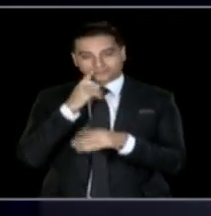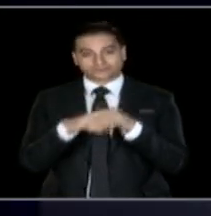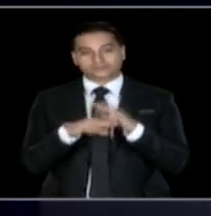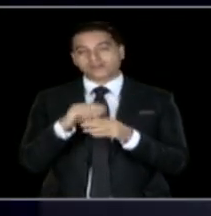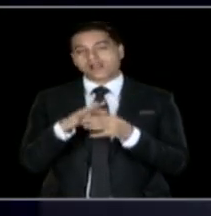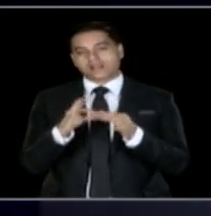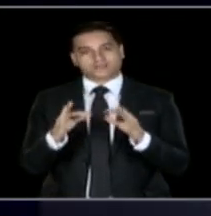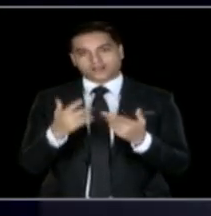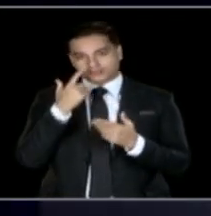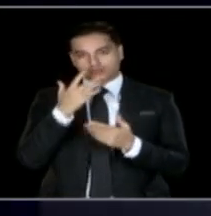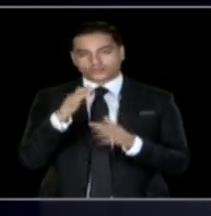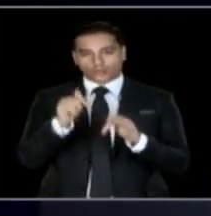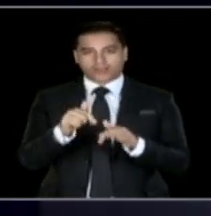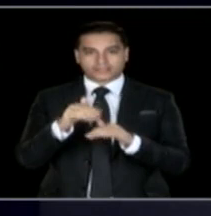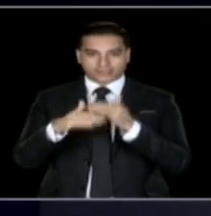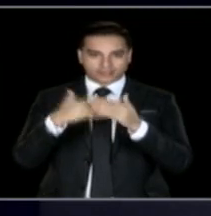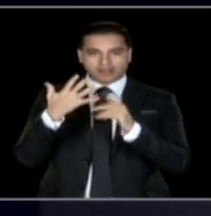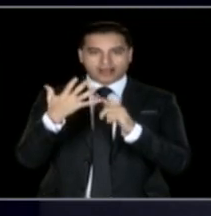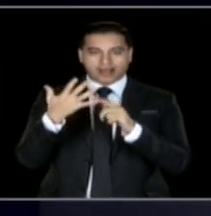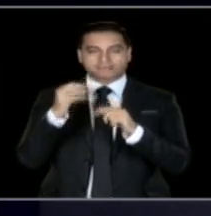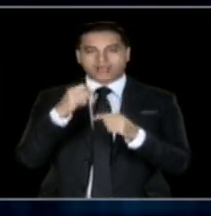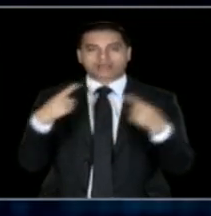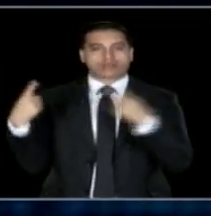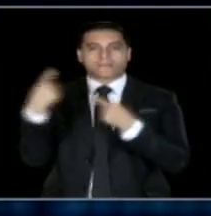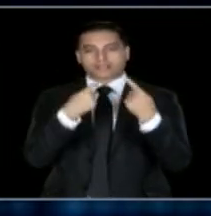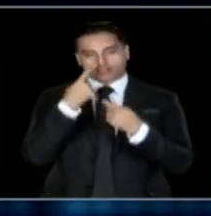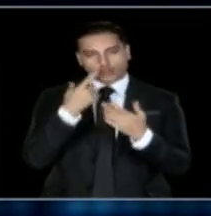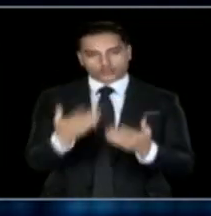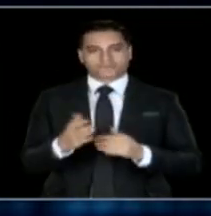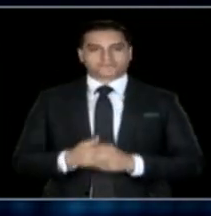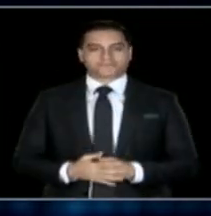إيه. ودلوقتي مع الفقرة الخامسة، فقرة ضربات الجزاء.